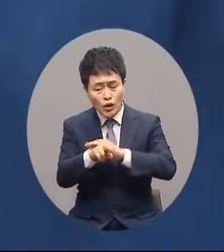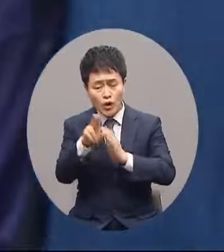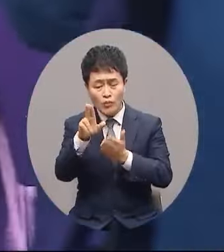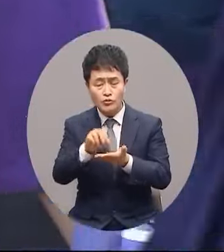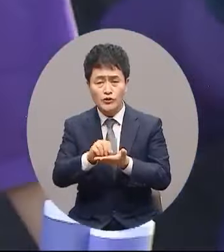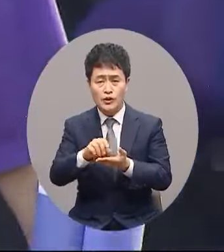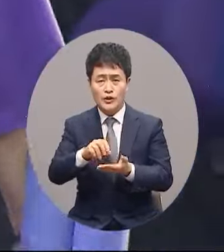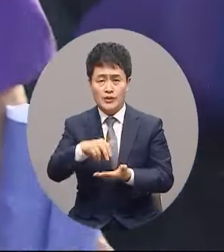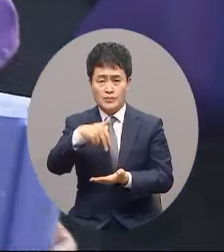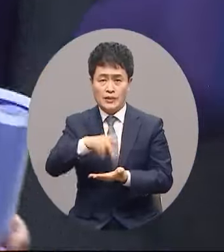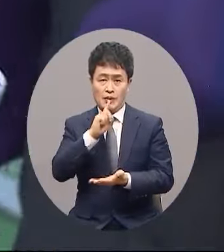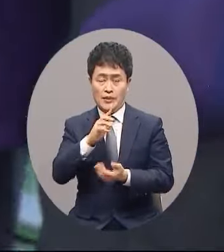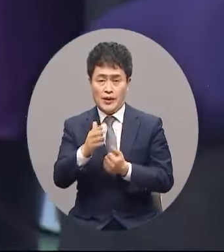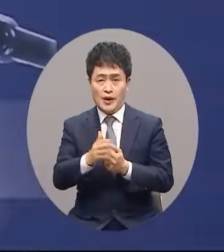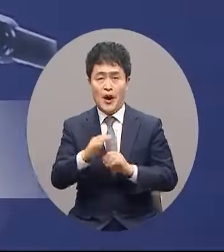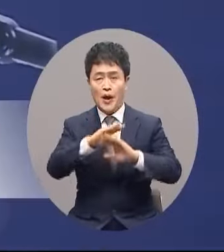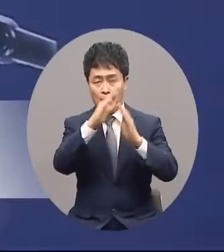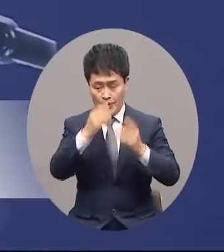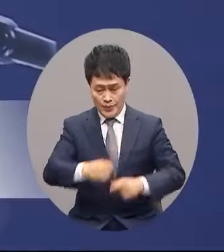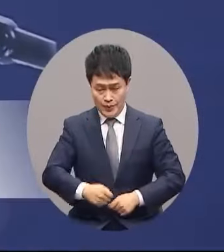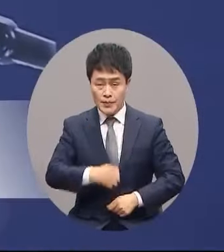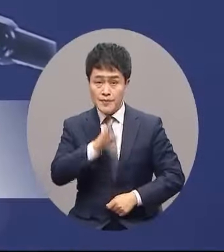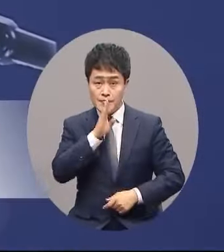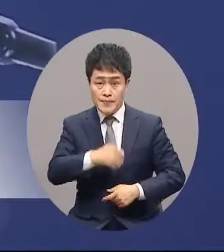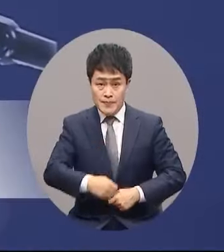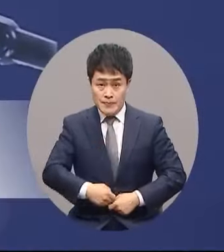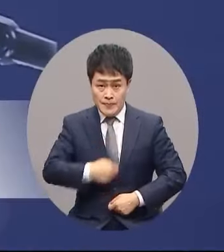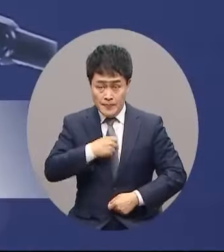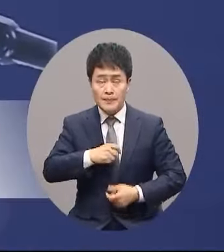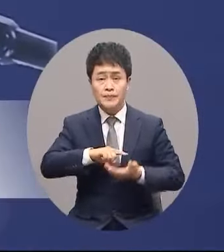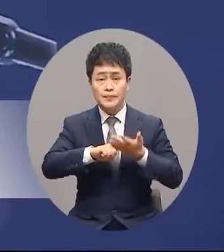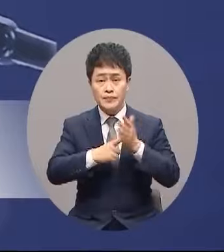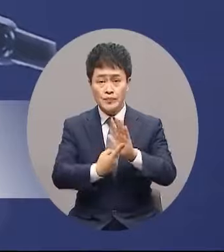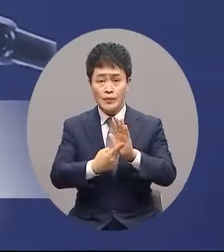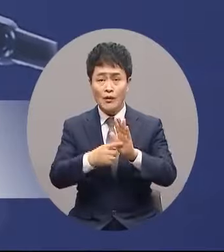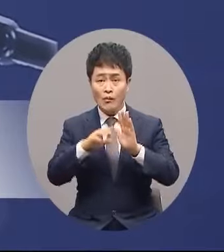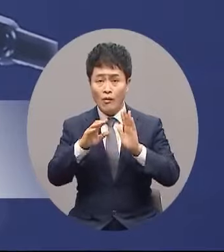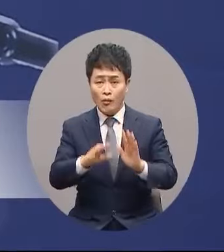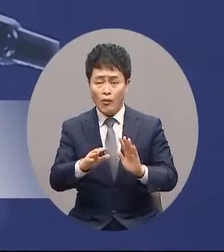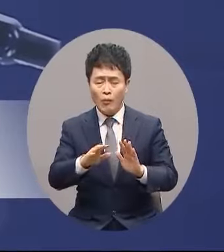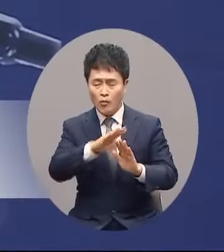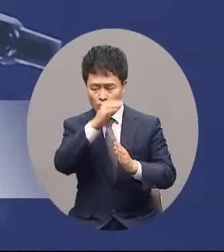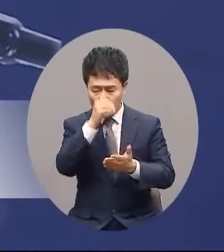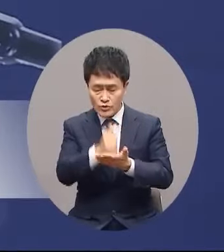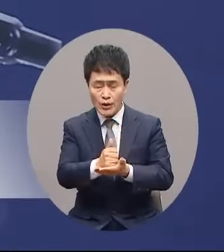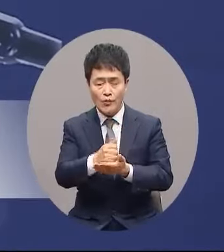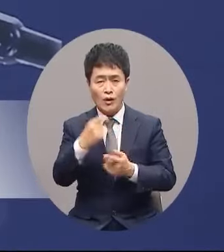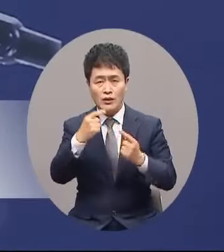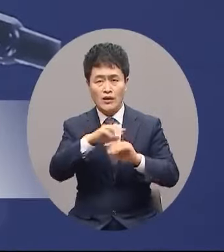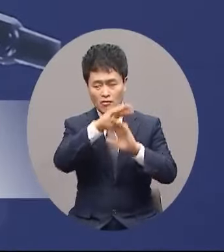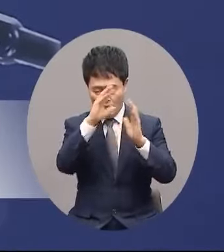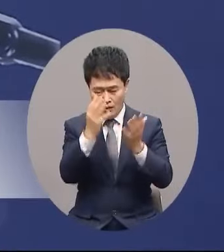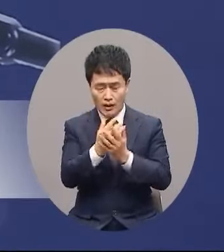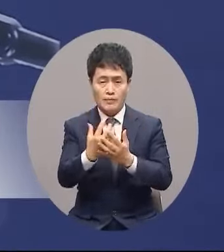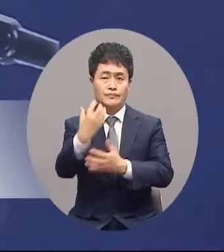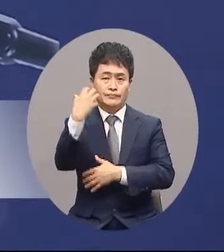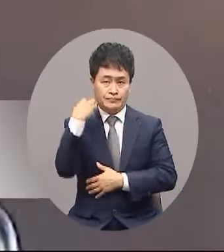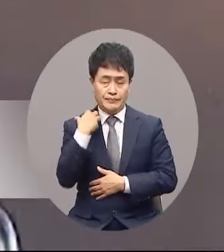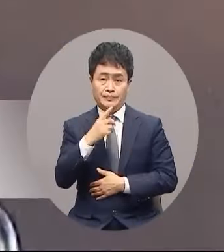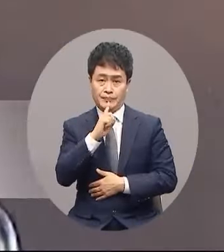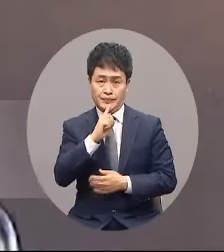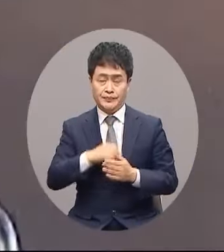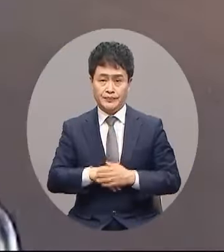밝혔습니다 김씨는 모든 진실은 밝혀질 것이라며 모든 재화 상처는 내가 받겠다고 말한 것으로